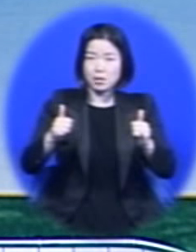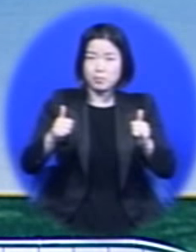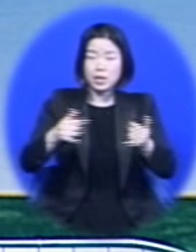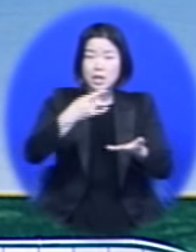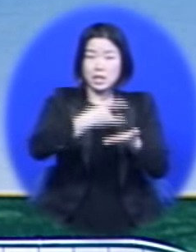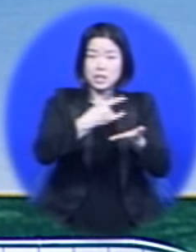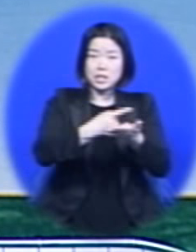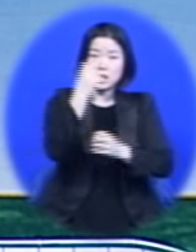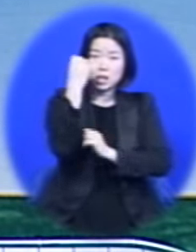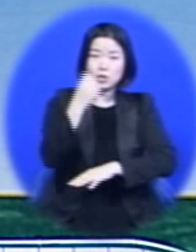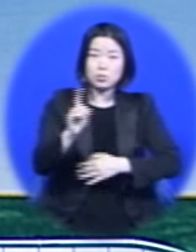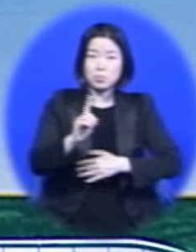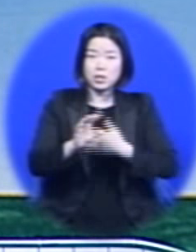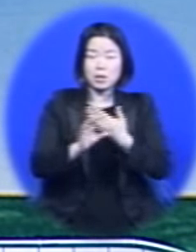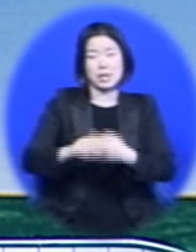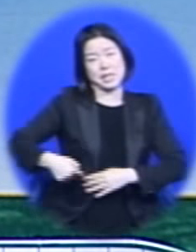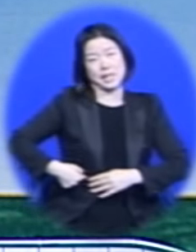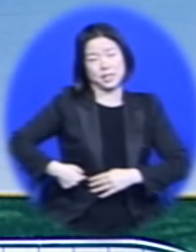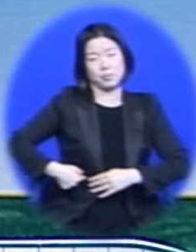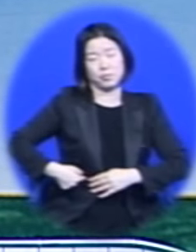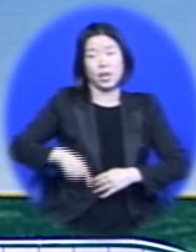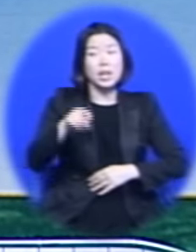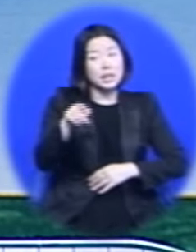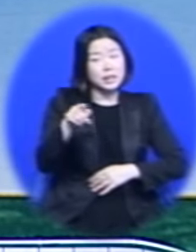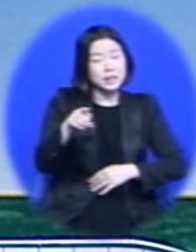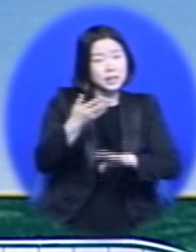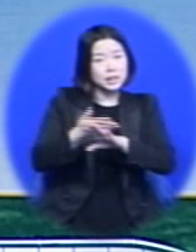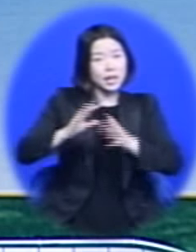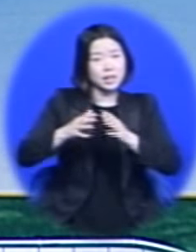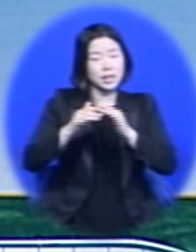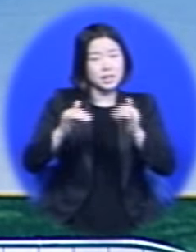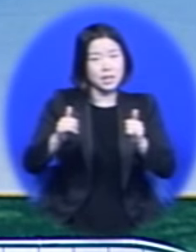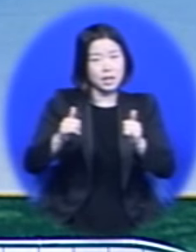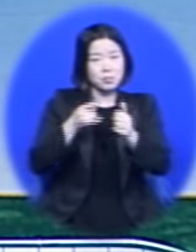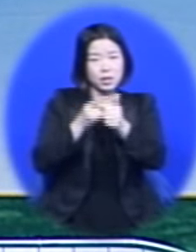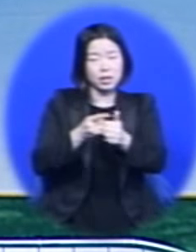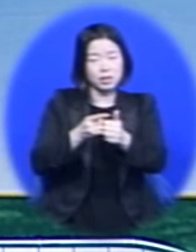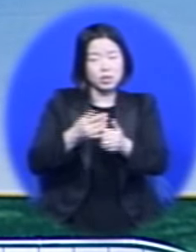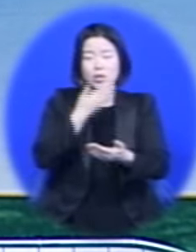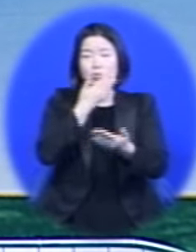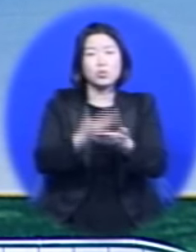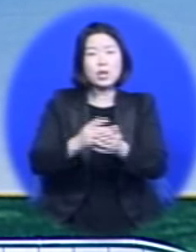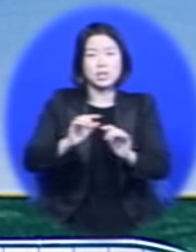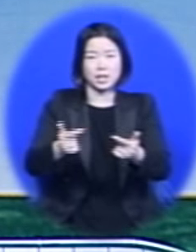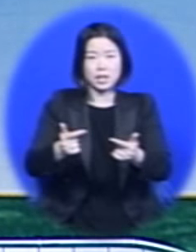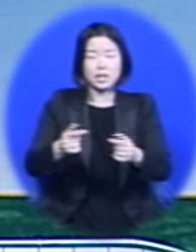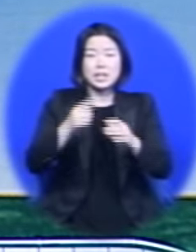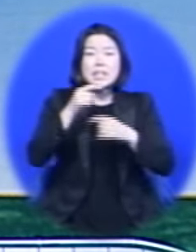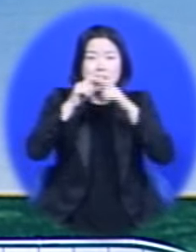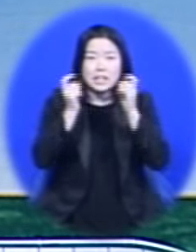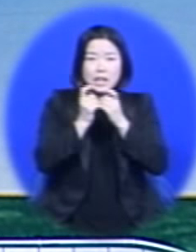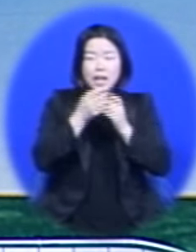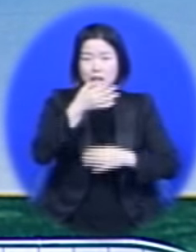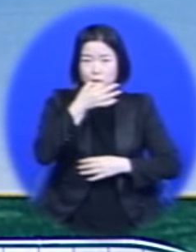양심입니다. 그 양심조차도 이방인들에게 있어서는 중요한 기준이 되지 못하고 이기심이나